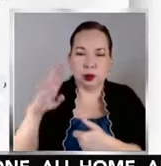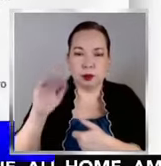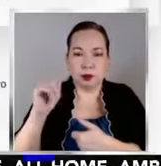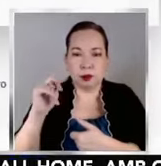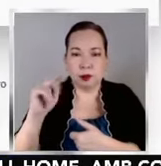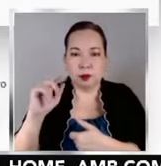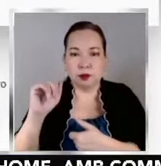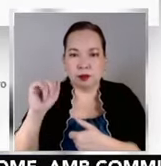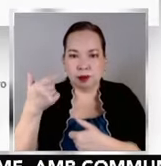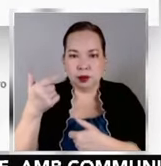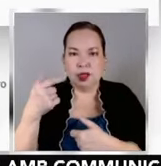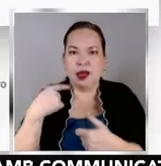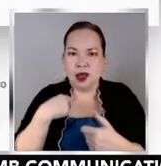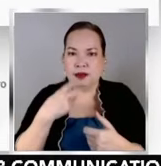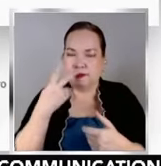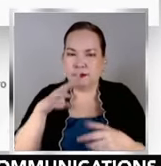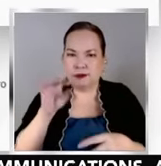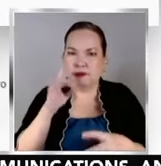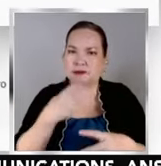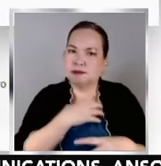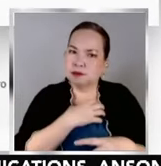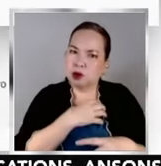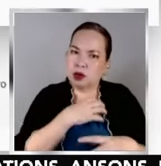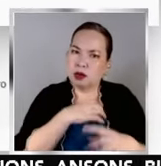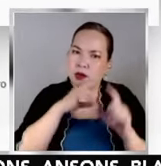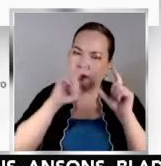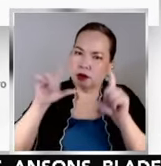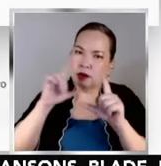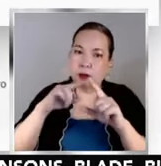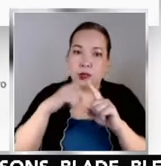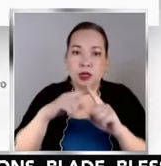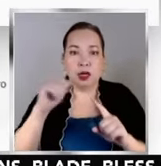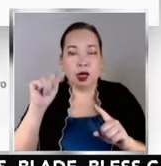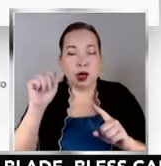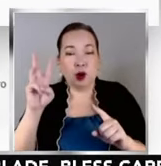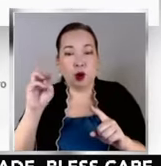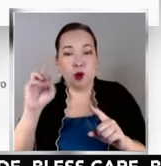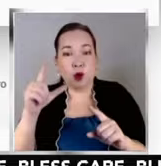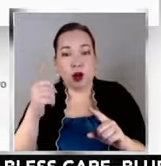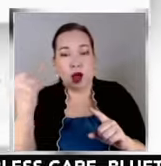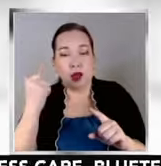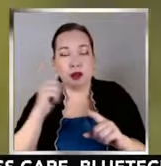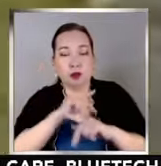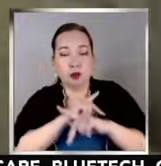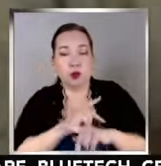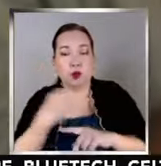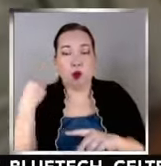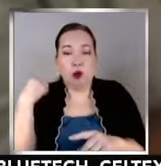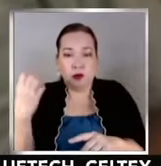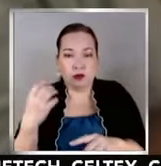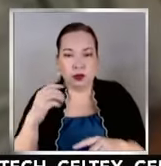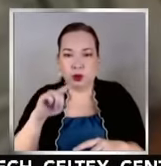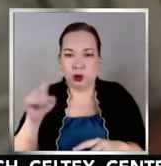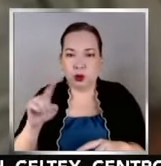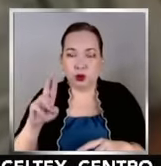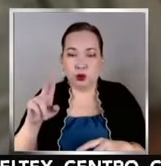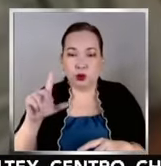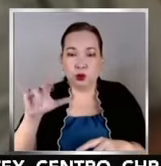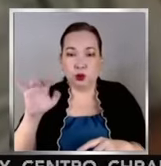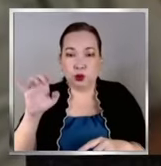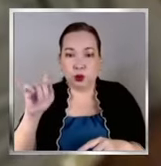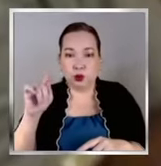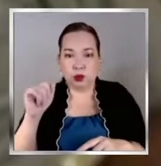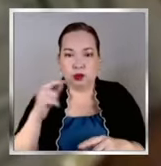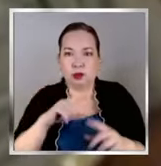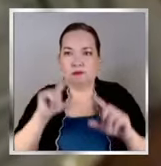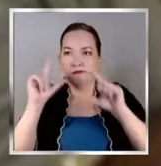reklamo laban kay Bantag at sa nag-awal ng Bucor Security Officer na si Ricardo Zulueta. Pinakakasuhan na ang dalawa